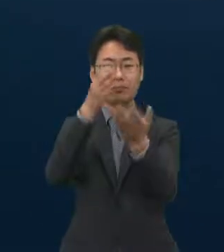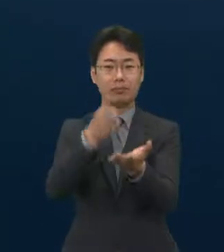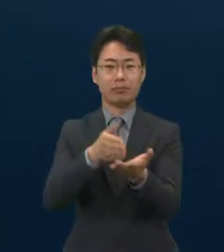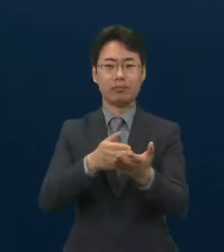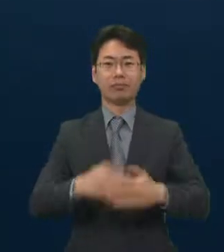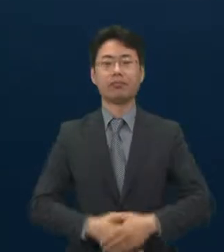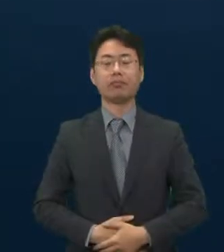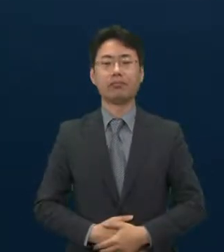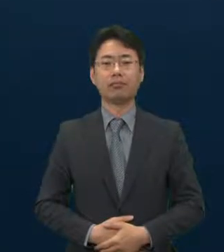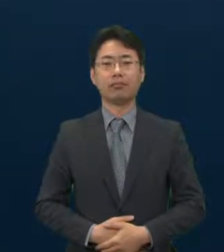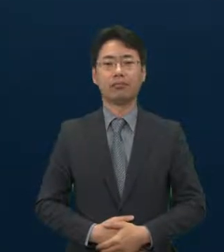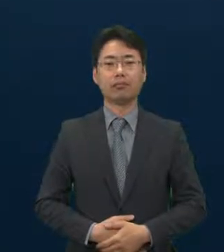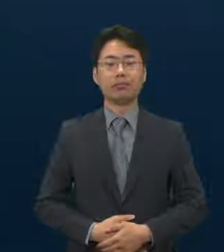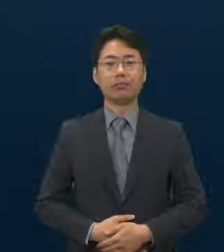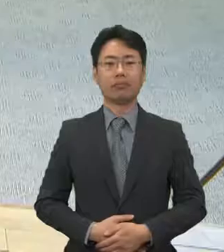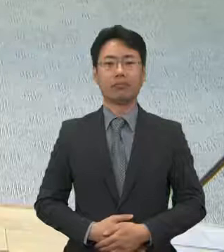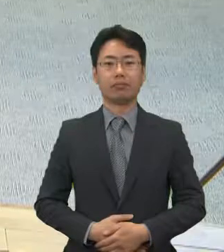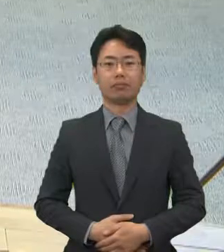간추린 소식입니다.